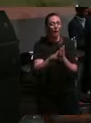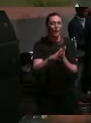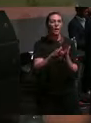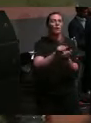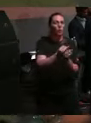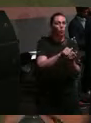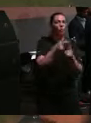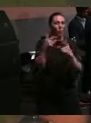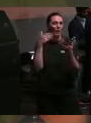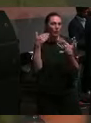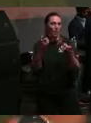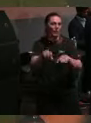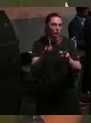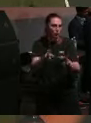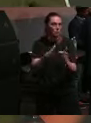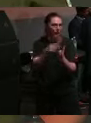i hodet samtidig.